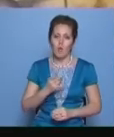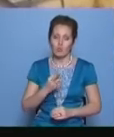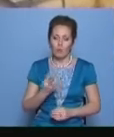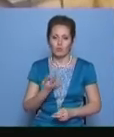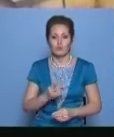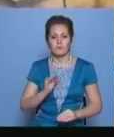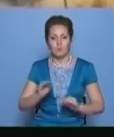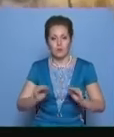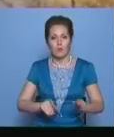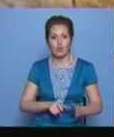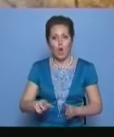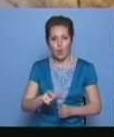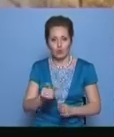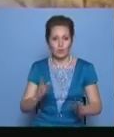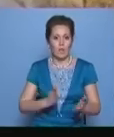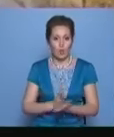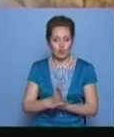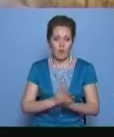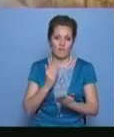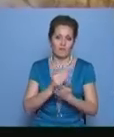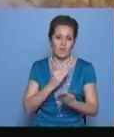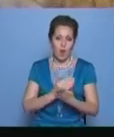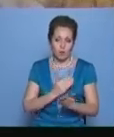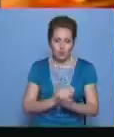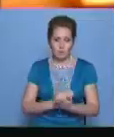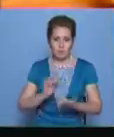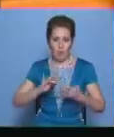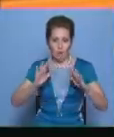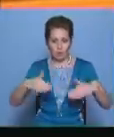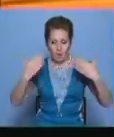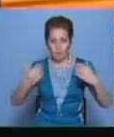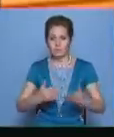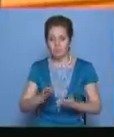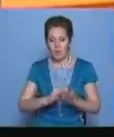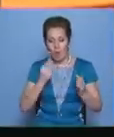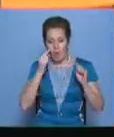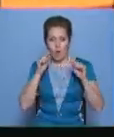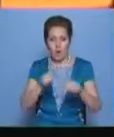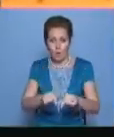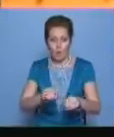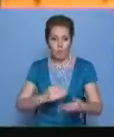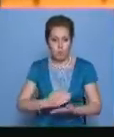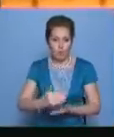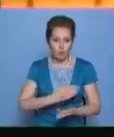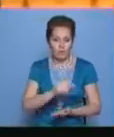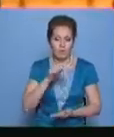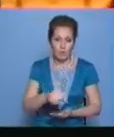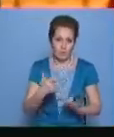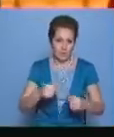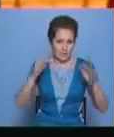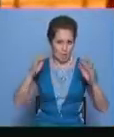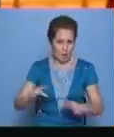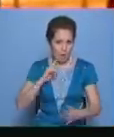дорожную метеослужбу, чтобы в режиме онлайн оперативнее концентрировать уборочную технику там, где снегопад и гололед. У главы